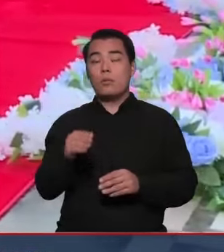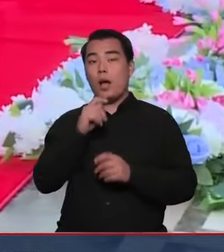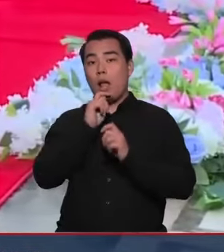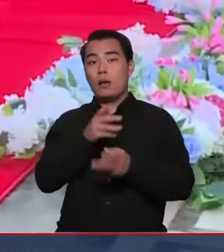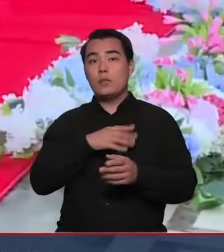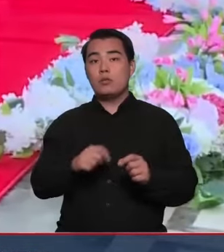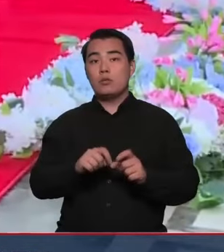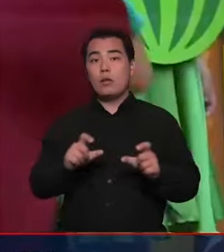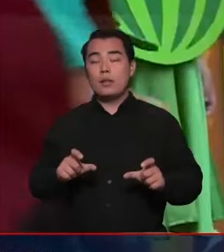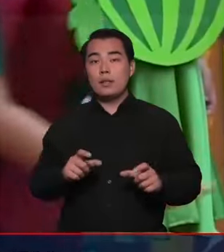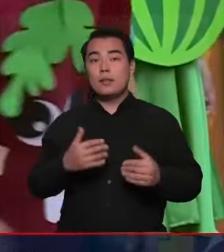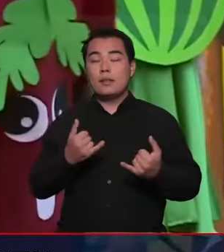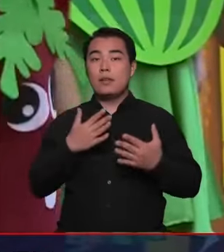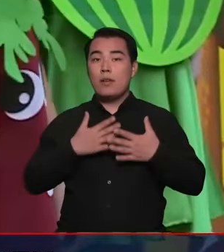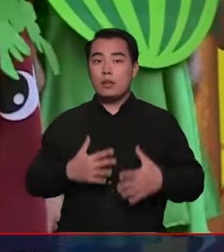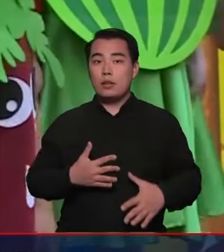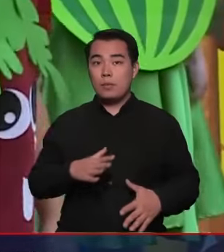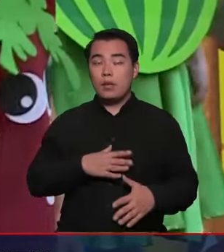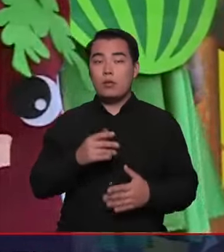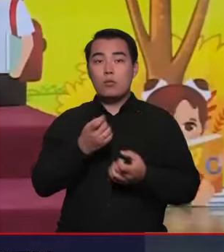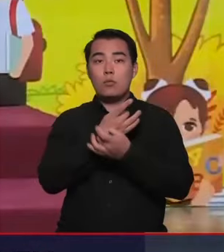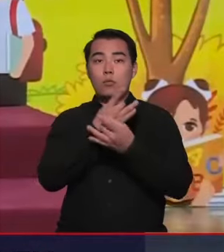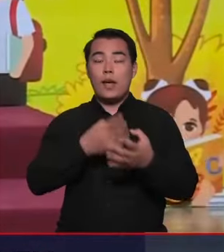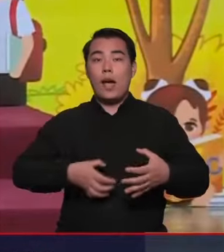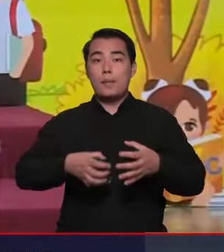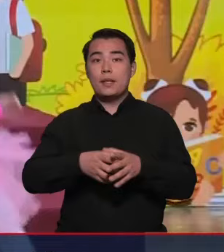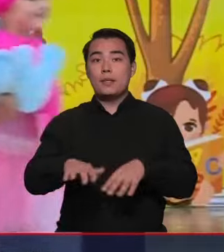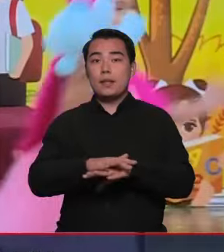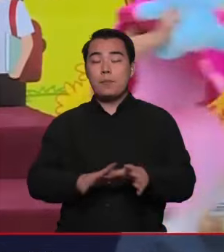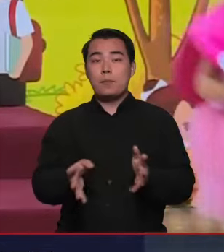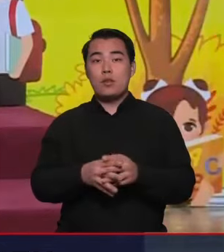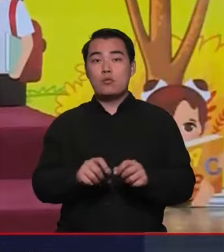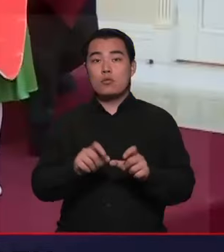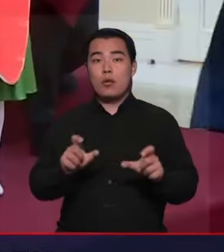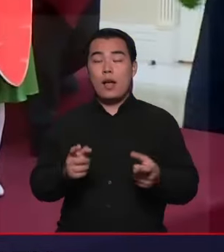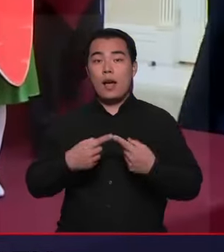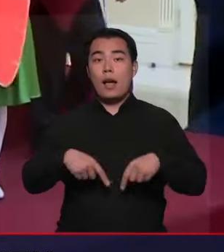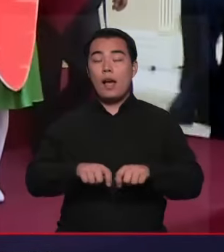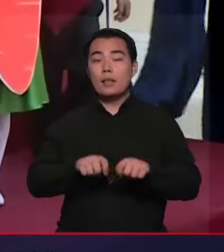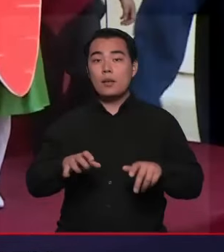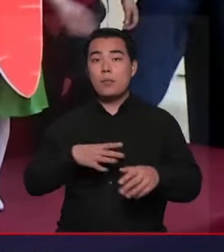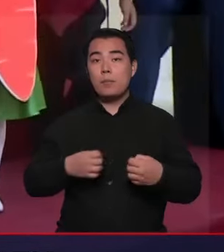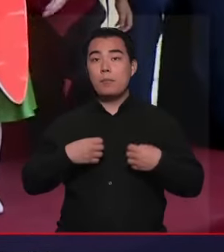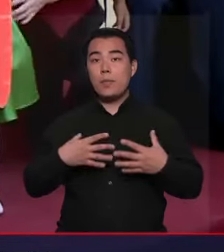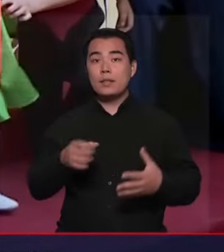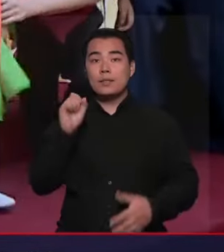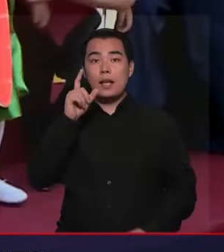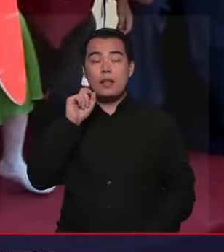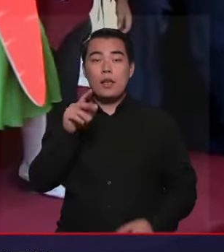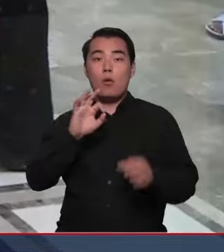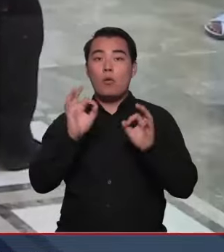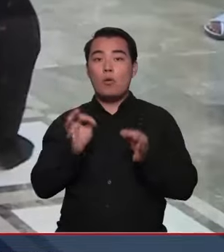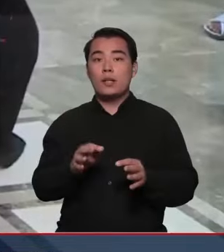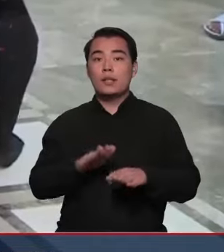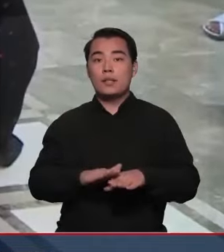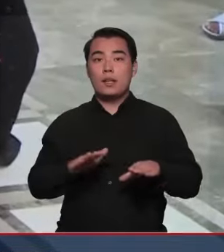подарили школьные принадлежности. Этнокультурное объединение вместе со школьниками организовали праздник «Золотая осень».